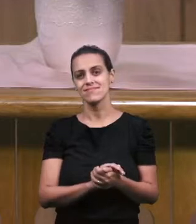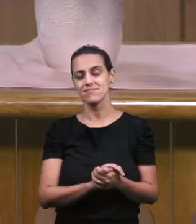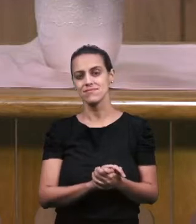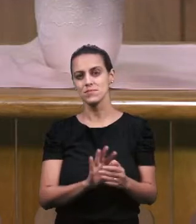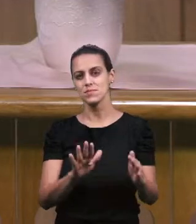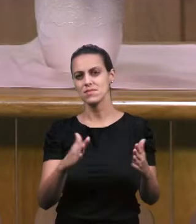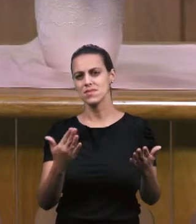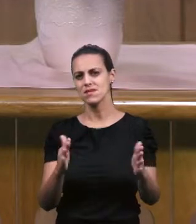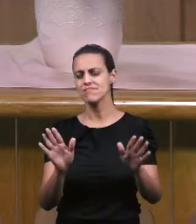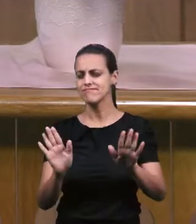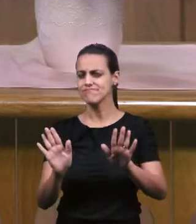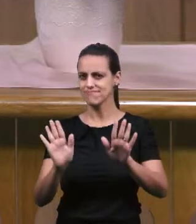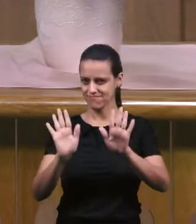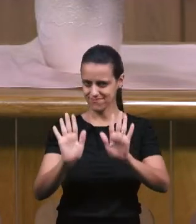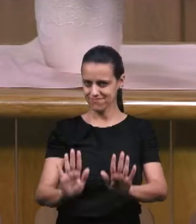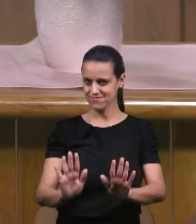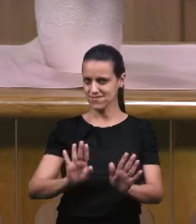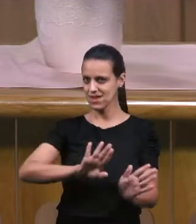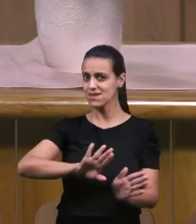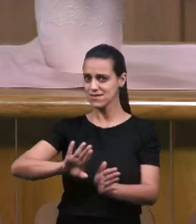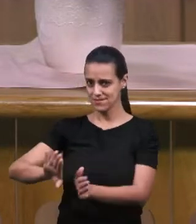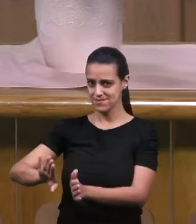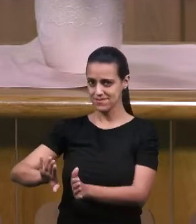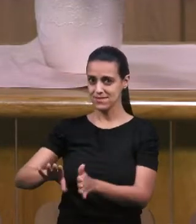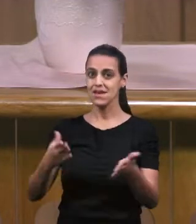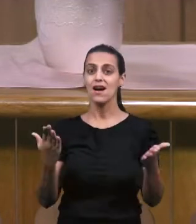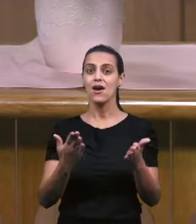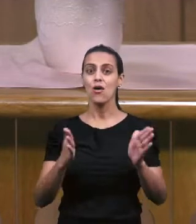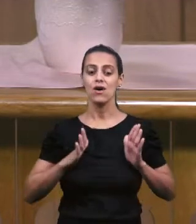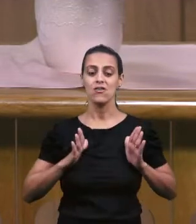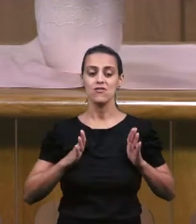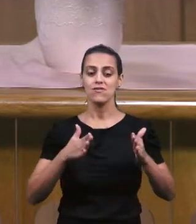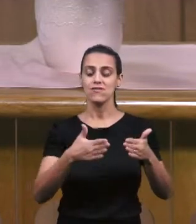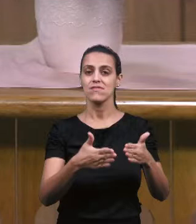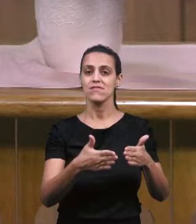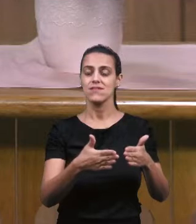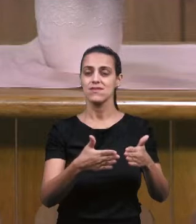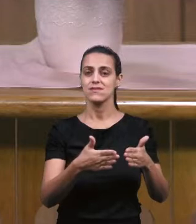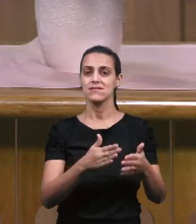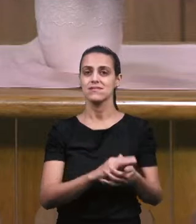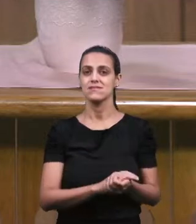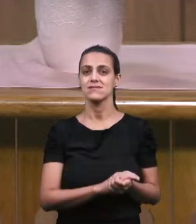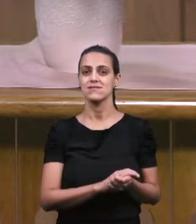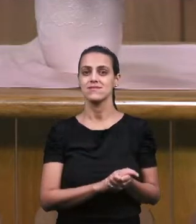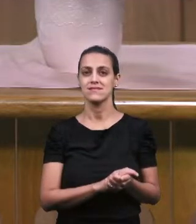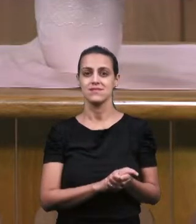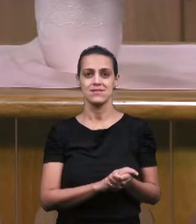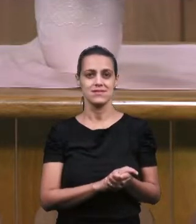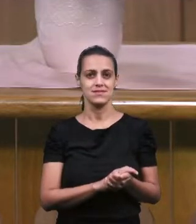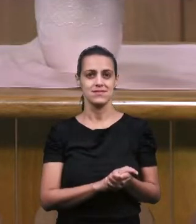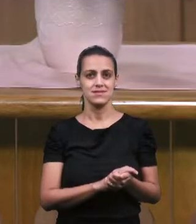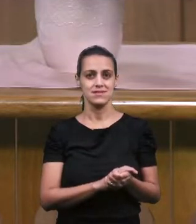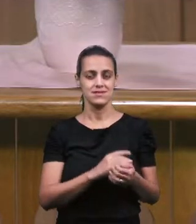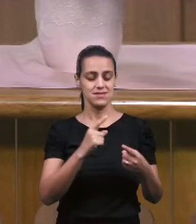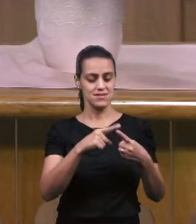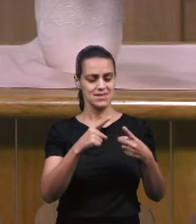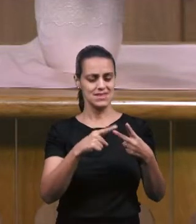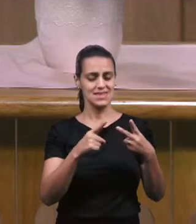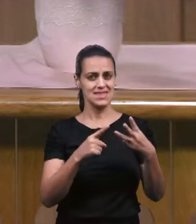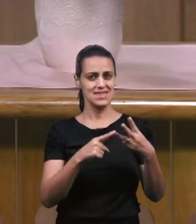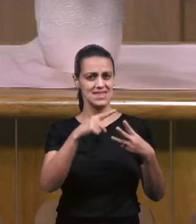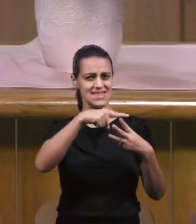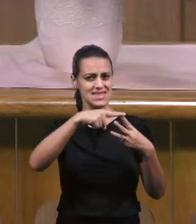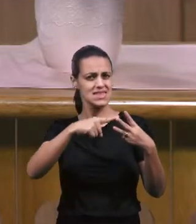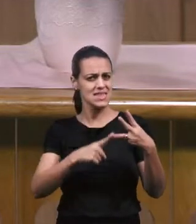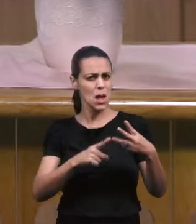Donc, en mettant de côté quelques aspects ici, nous aimerions de mettre en évidence les trois grands